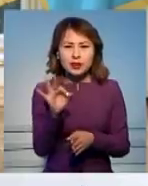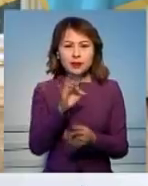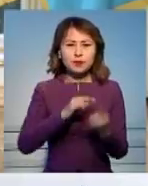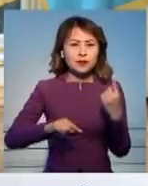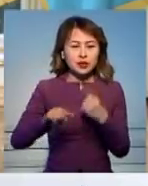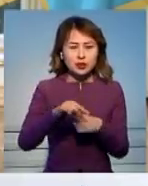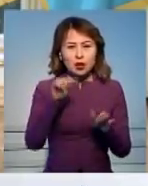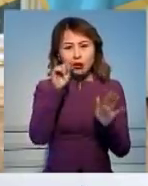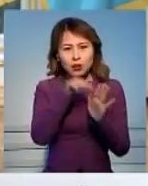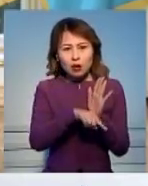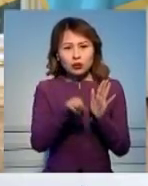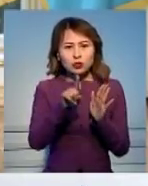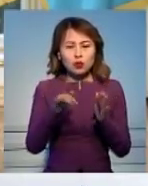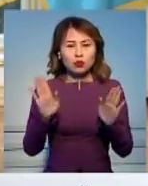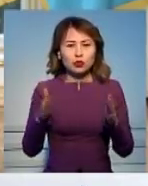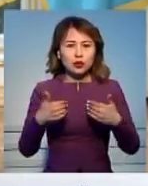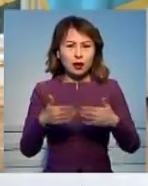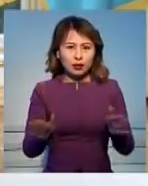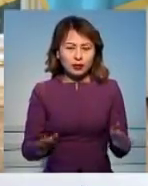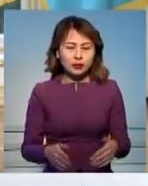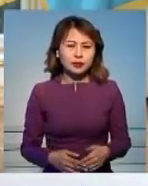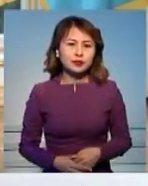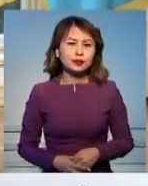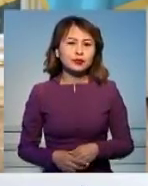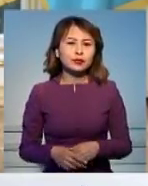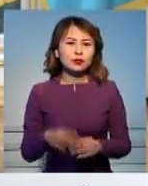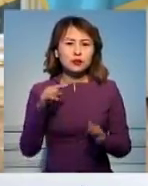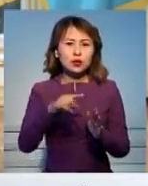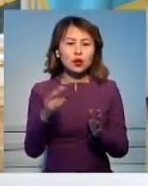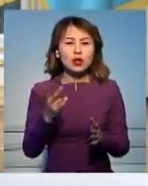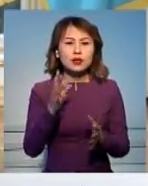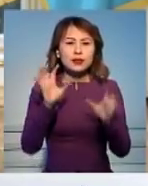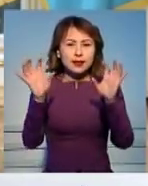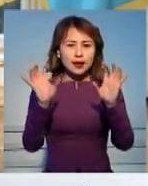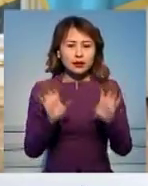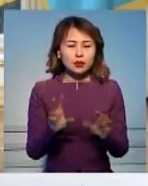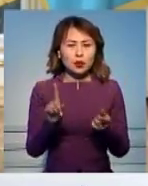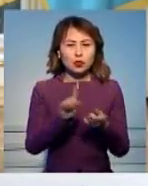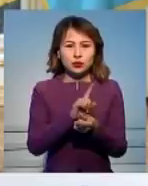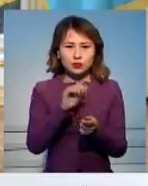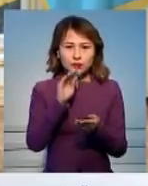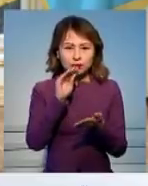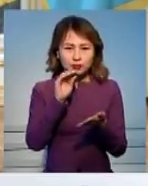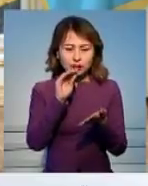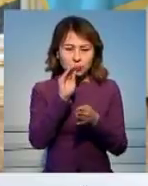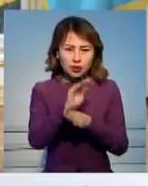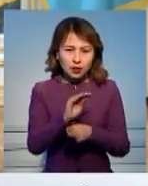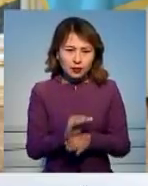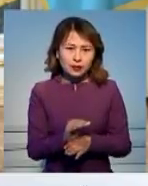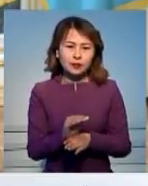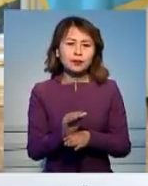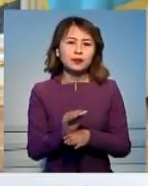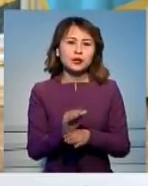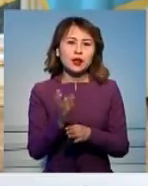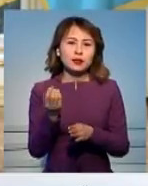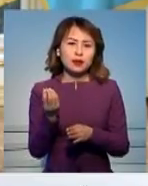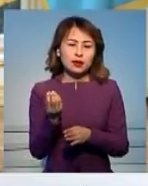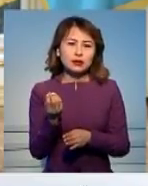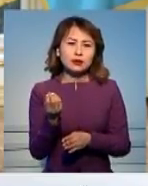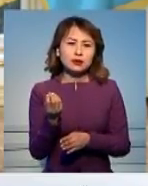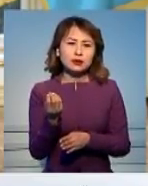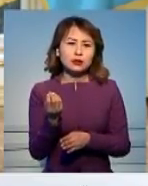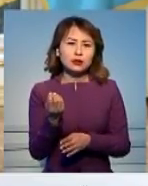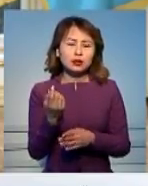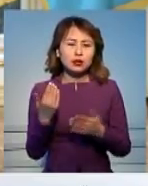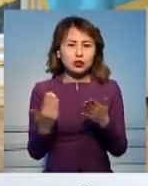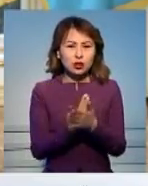бизнеске тағы да үлкен жол ашылайын деп отырмын. Соның алдында заңнамаларға өзгерістер енгізіп, толықтырулар енгізіп, тағы да